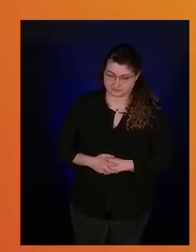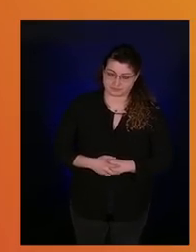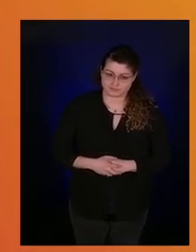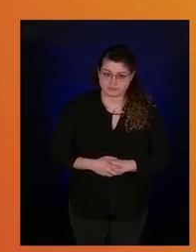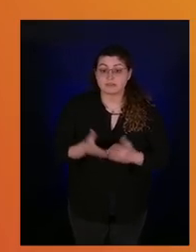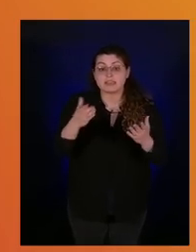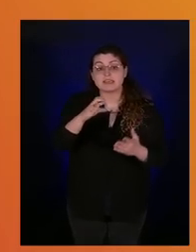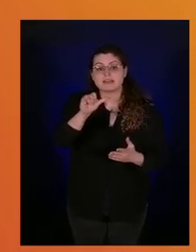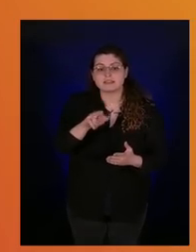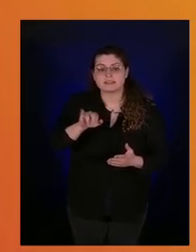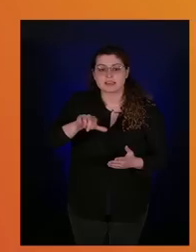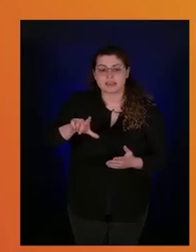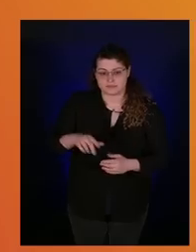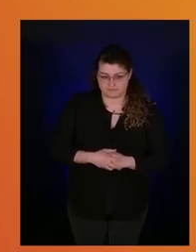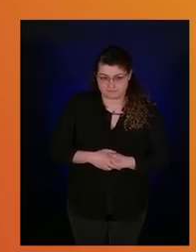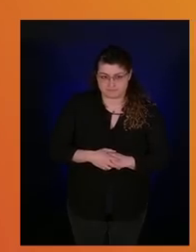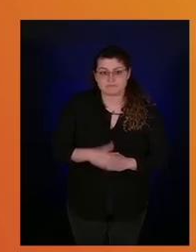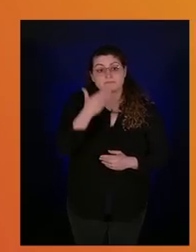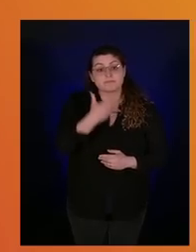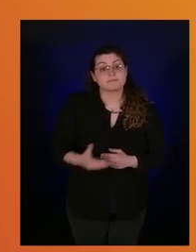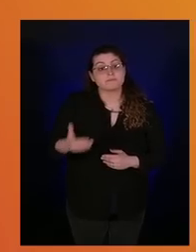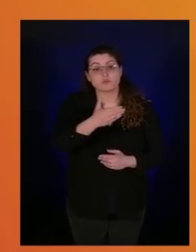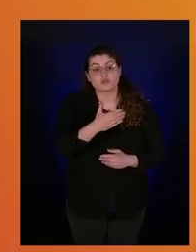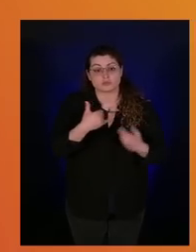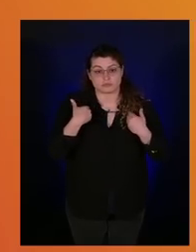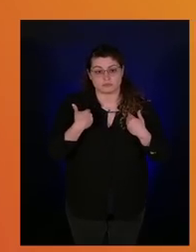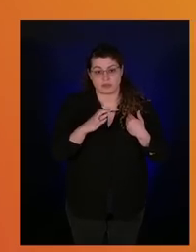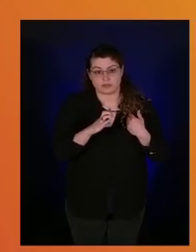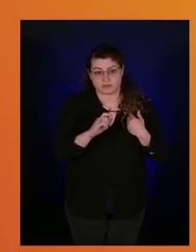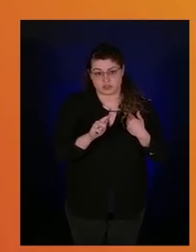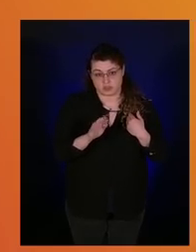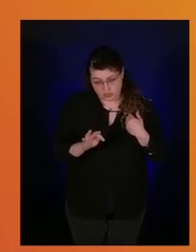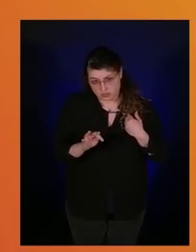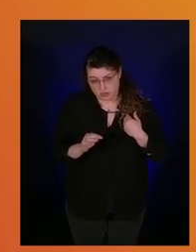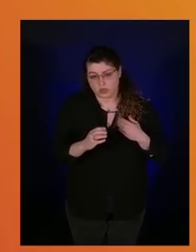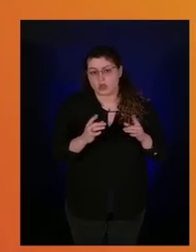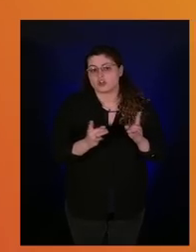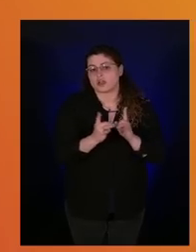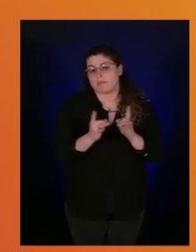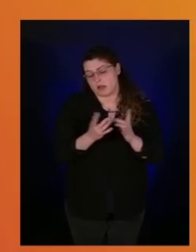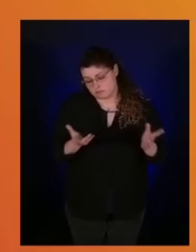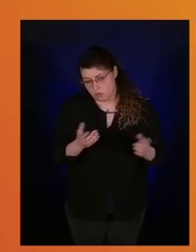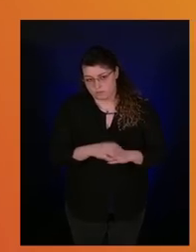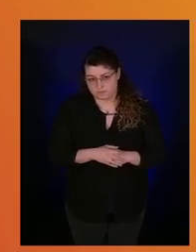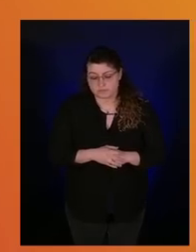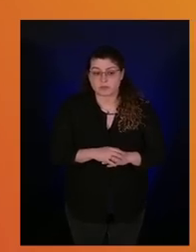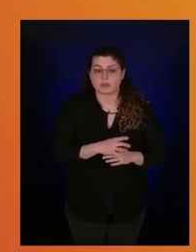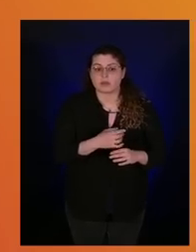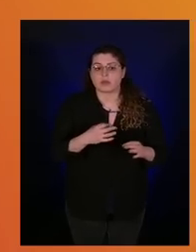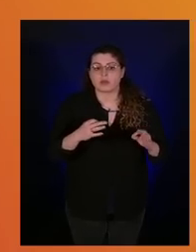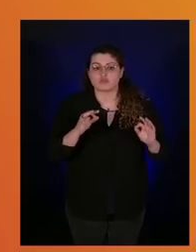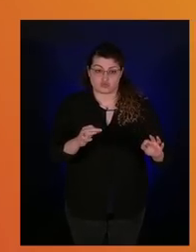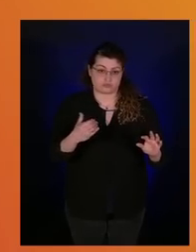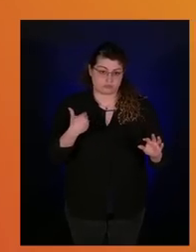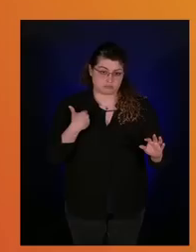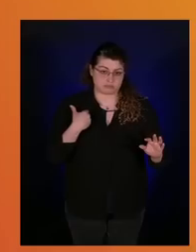Vas-y Cyril. Bonjour à tous, Briffaut Cyril, CGT Chapelle d'Arblay. Donc nous on est ce qu'on appelle les papes-chapes, hein, donc c'est sur